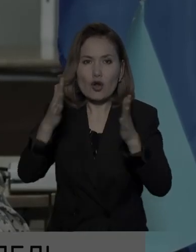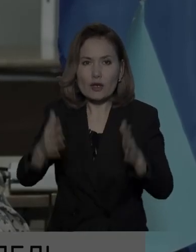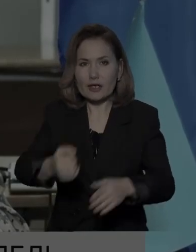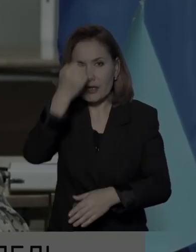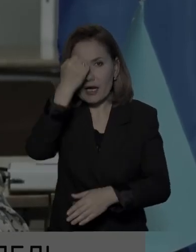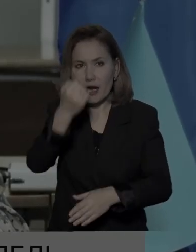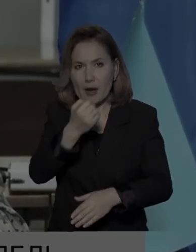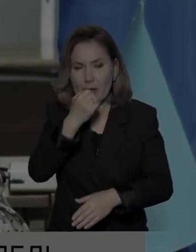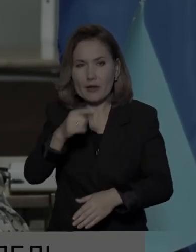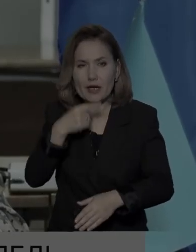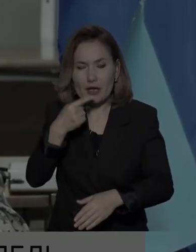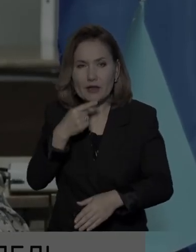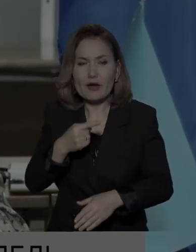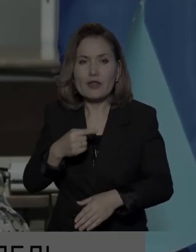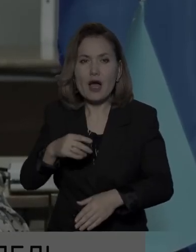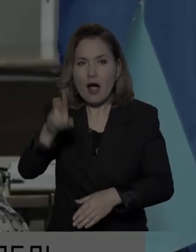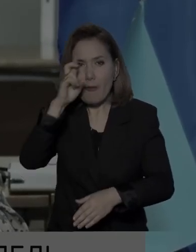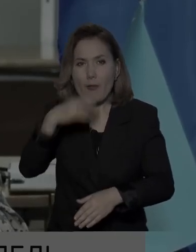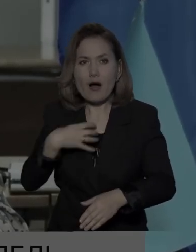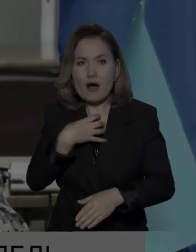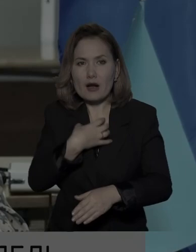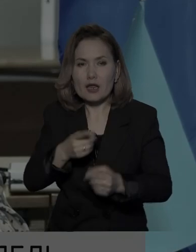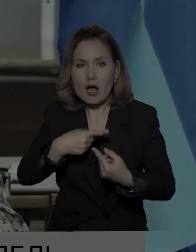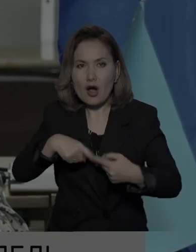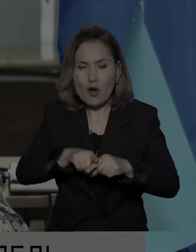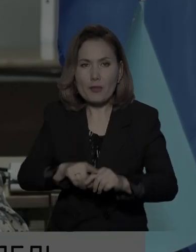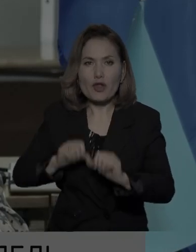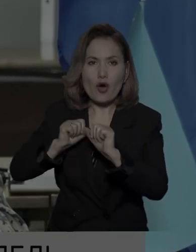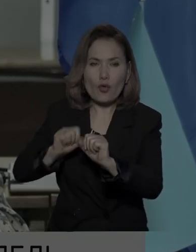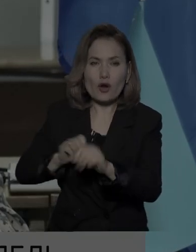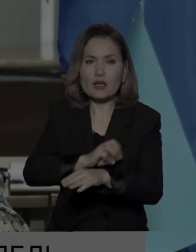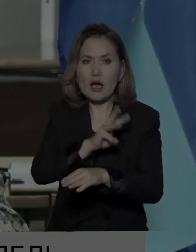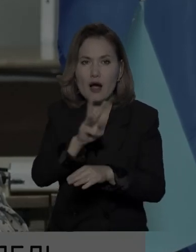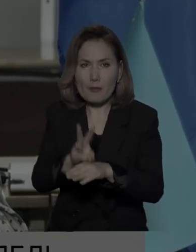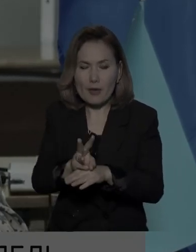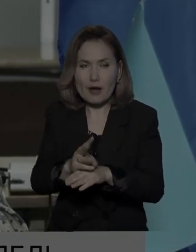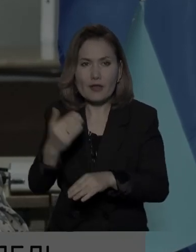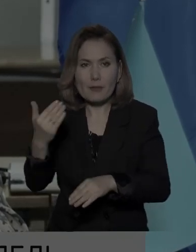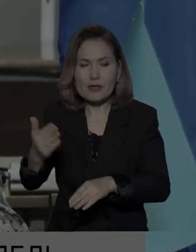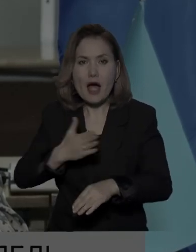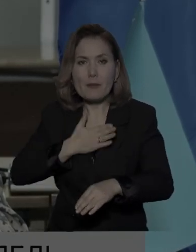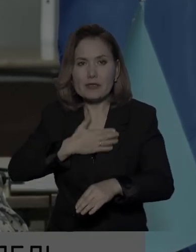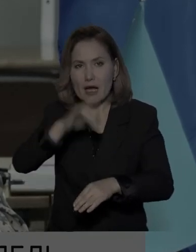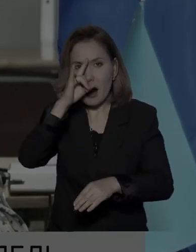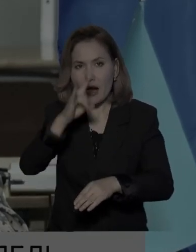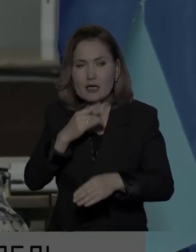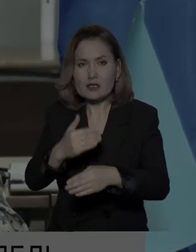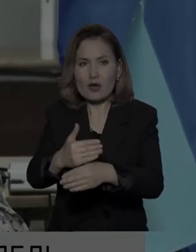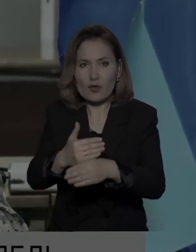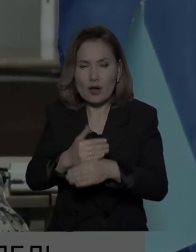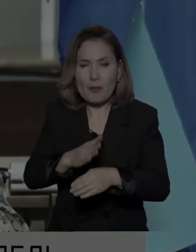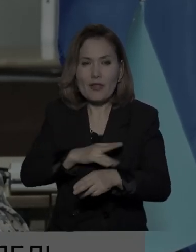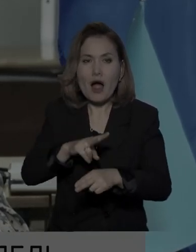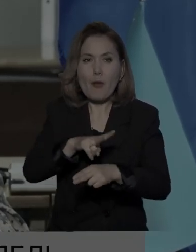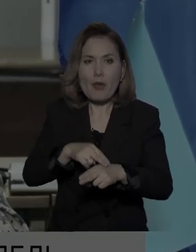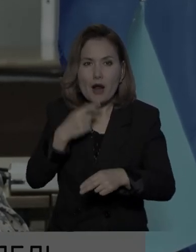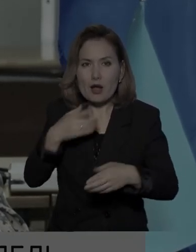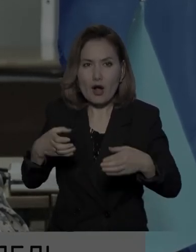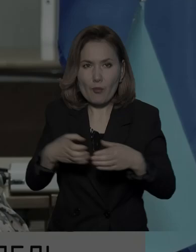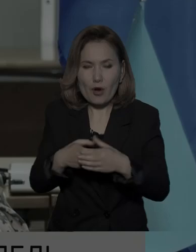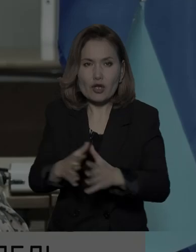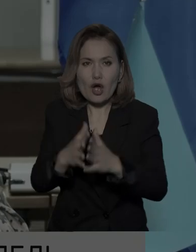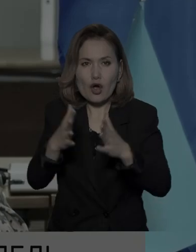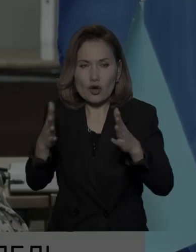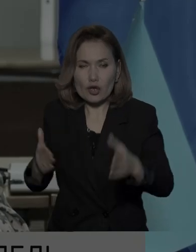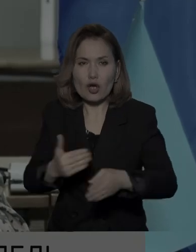білдіреміз. Олар стратегиялық нысандардың қорғалуын қамтамасыз ету арқылы бізге өзіміздің құқық қорғау органдарымен күшті